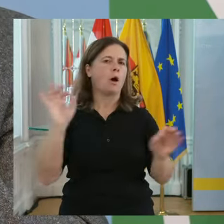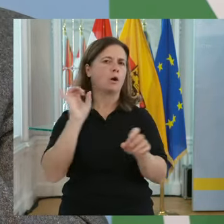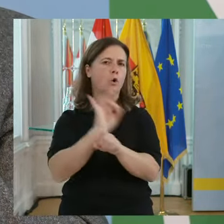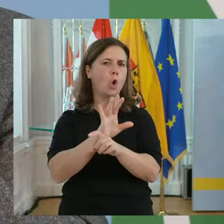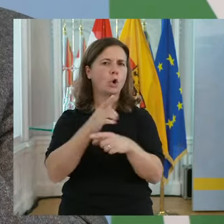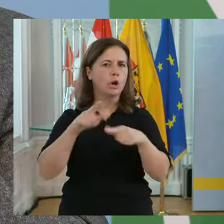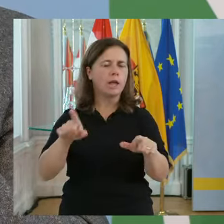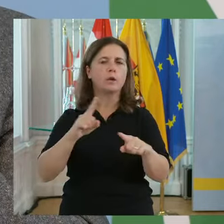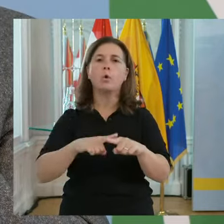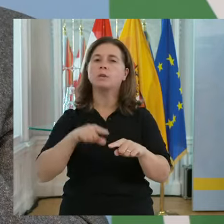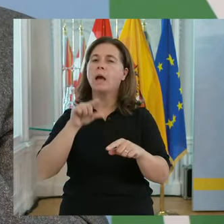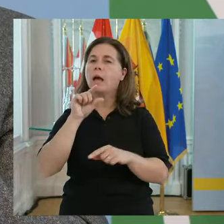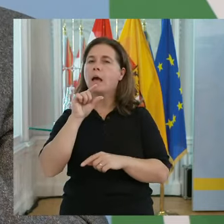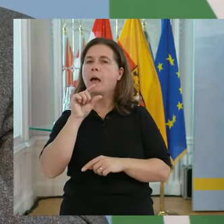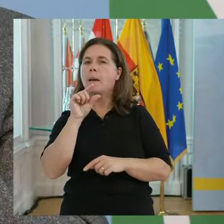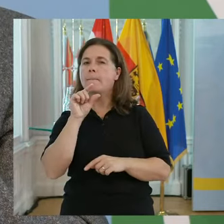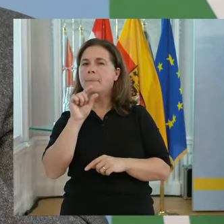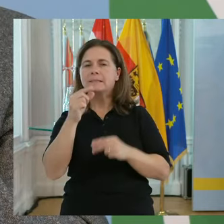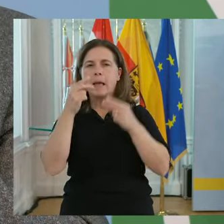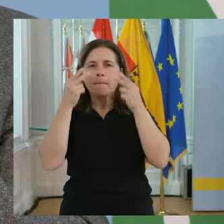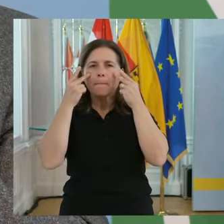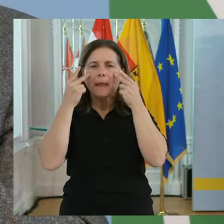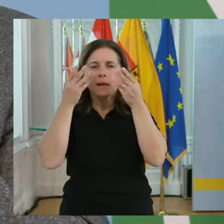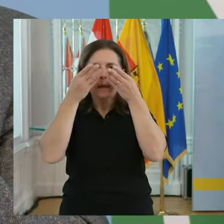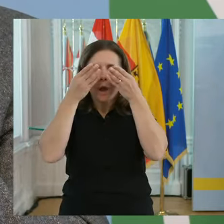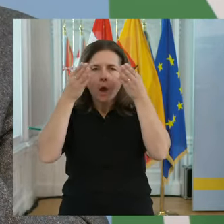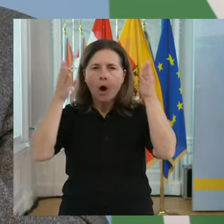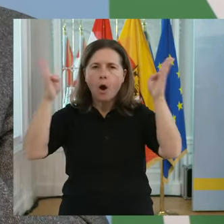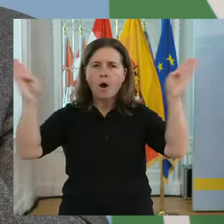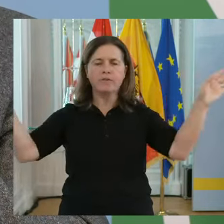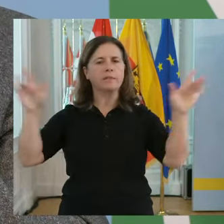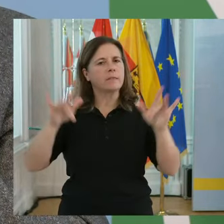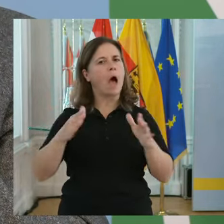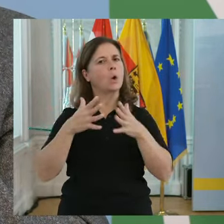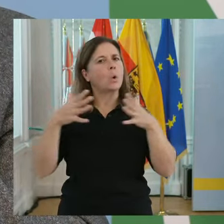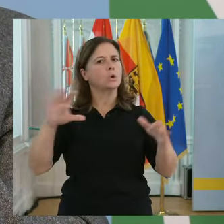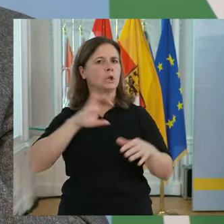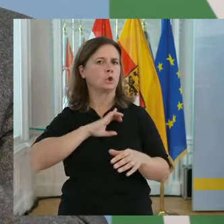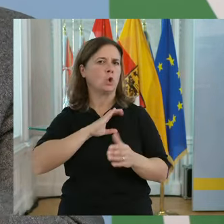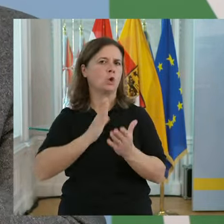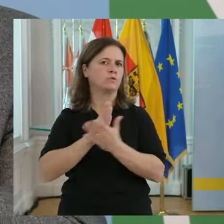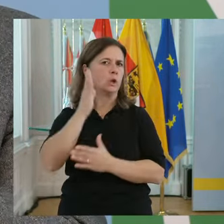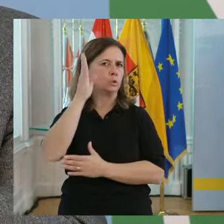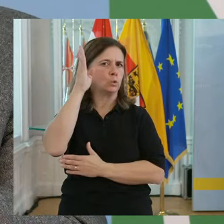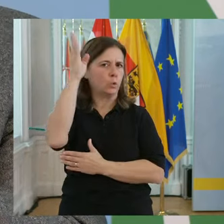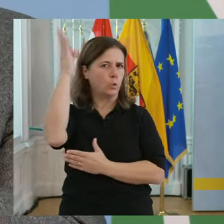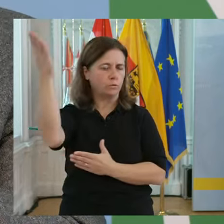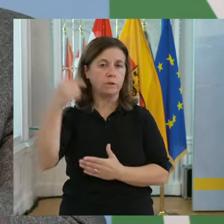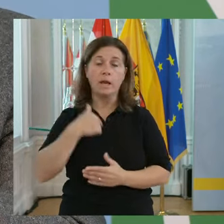Ihnen vor allem ein bisschen den Blick zu erweitern, was das für große Chancen für die Zukunft wären.